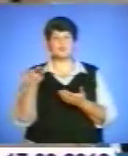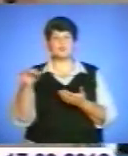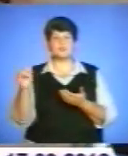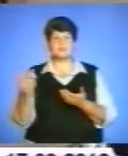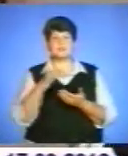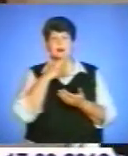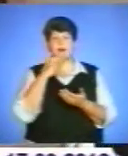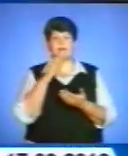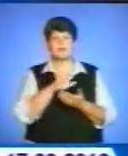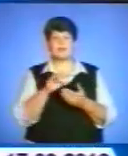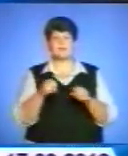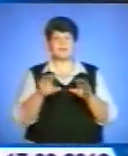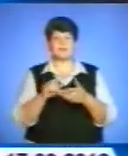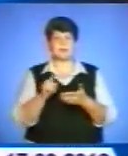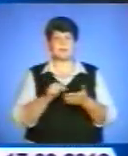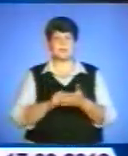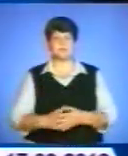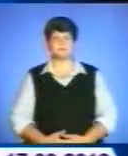багато невирішених питань.